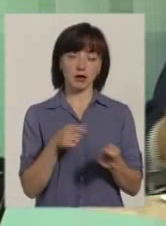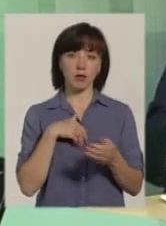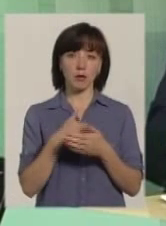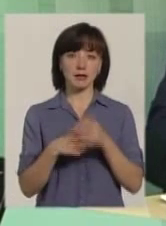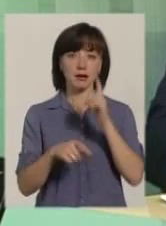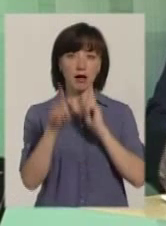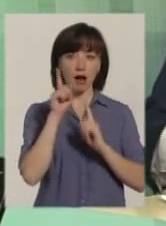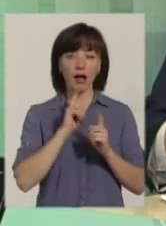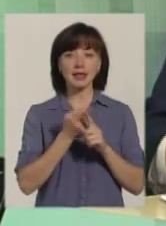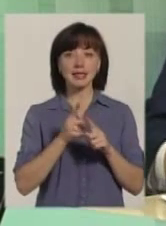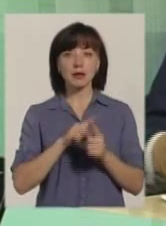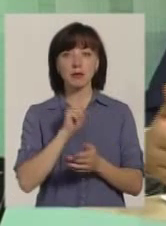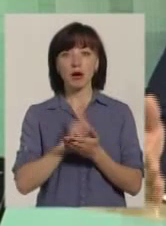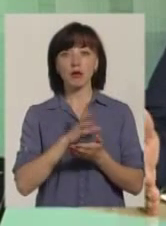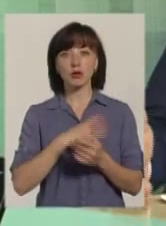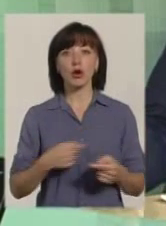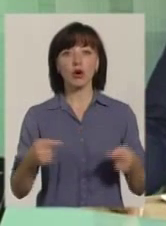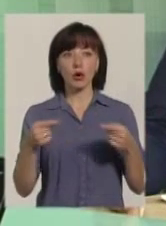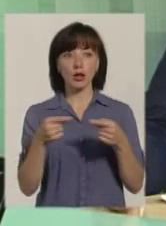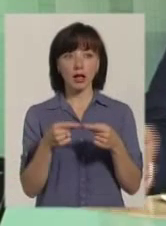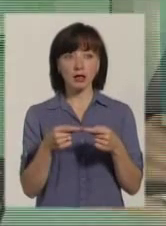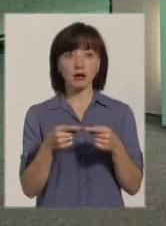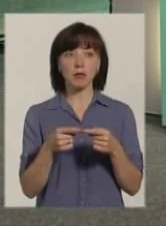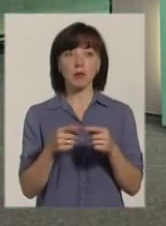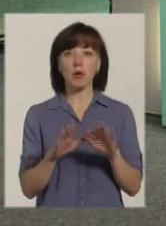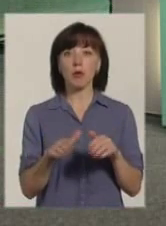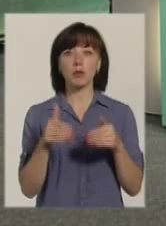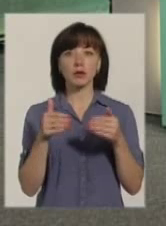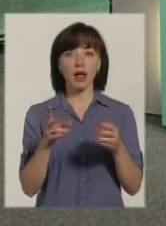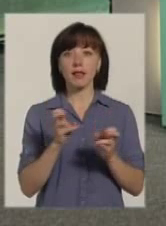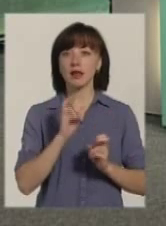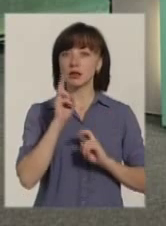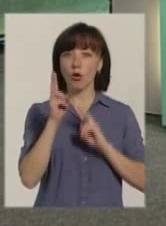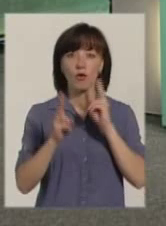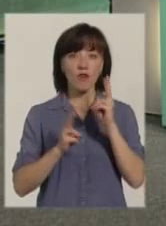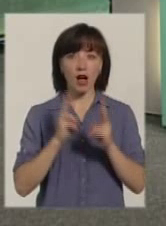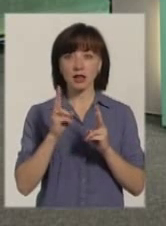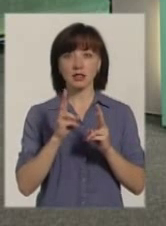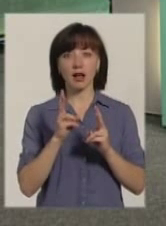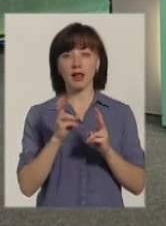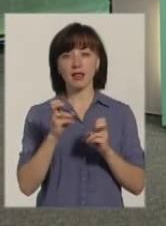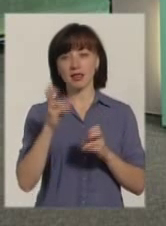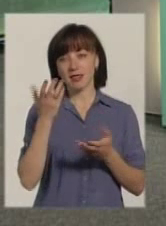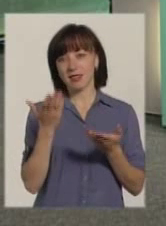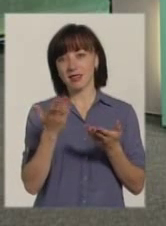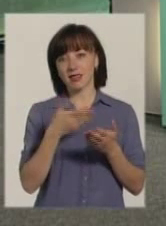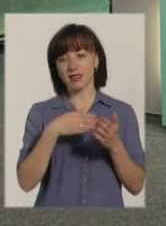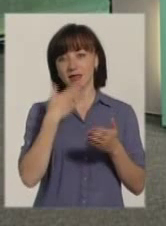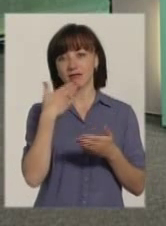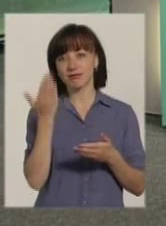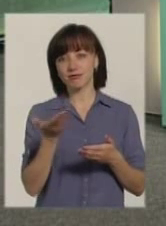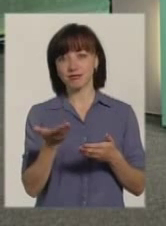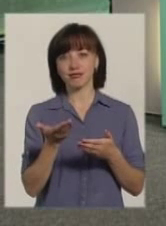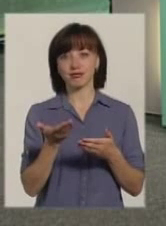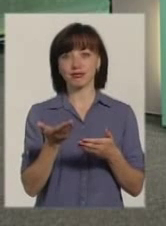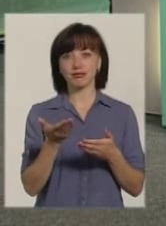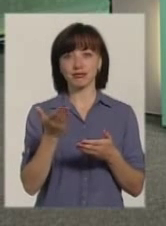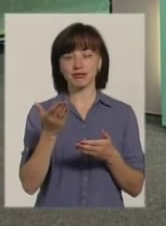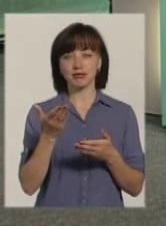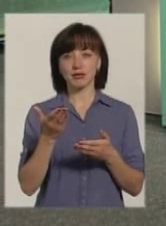рада, але це мають бути конкретні виважені пропозиції. Не зауваження, не відволікання службовця від